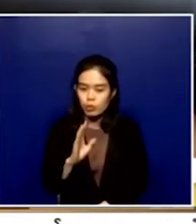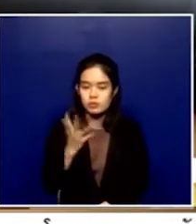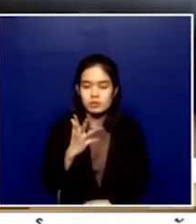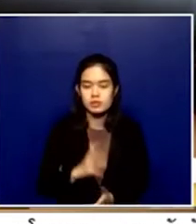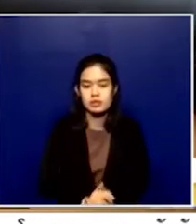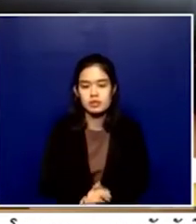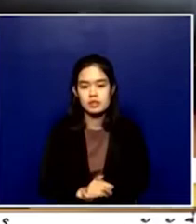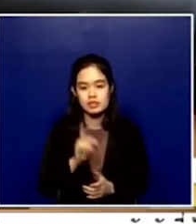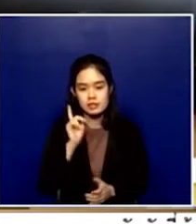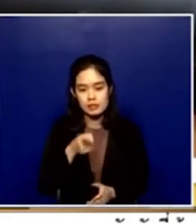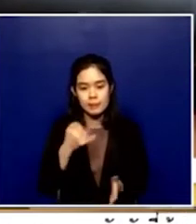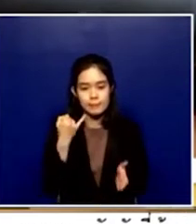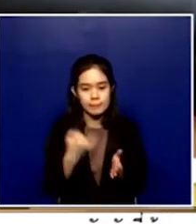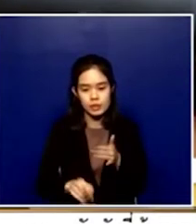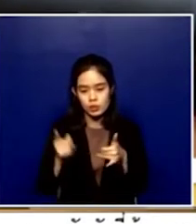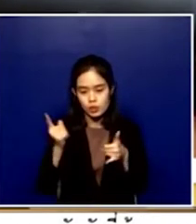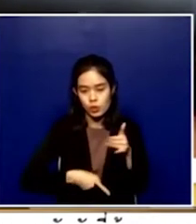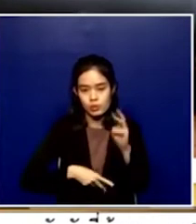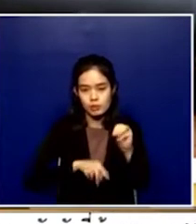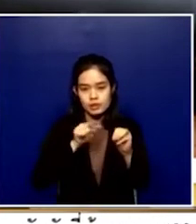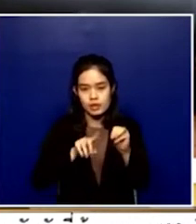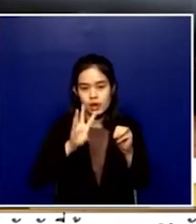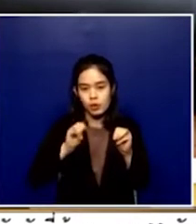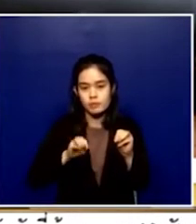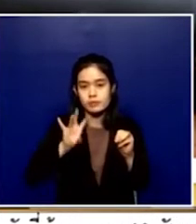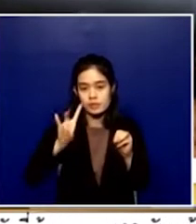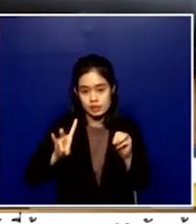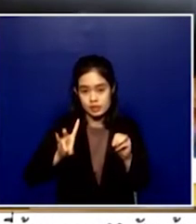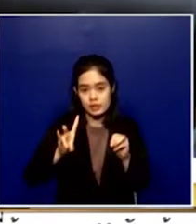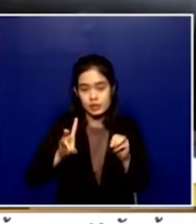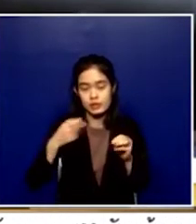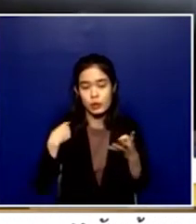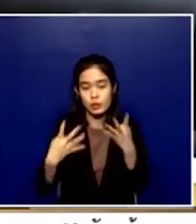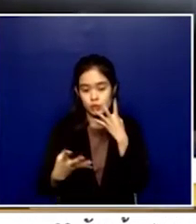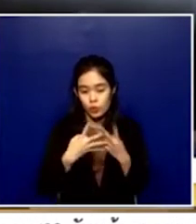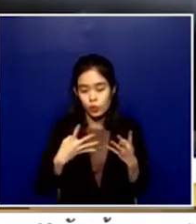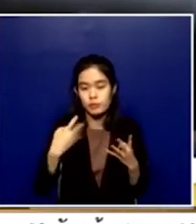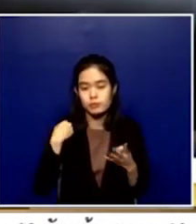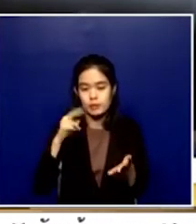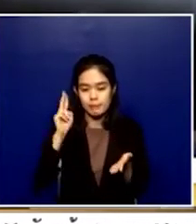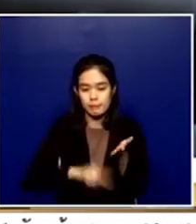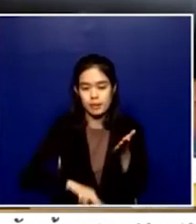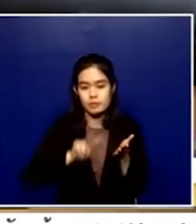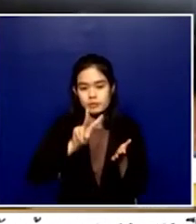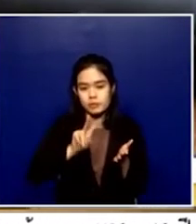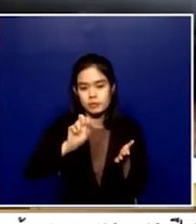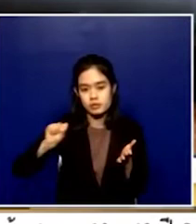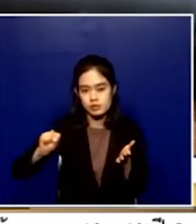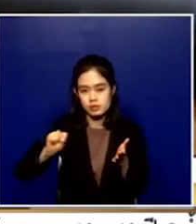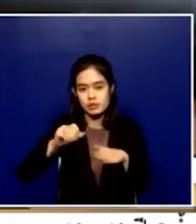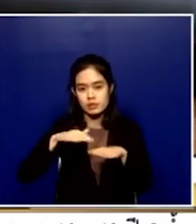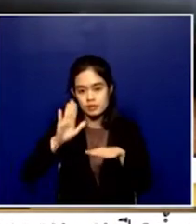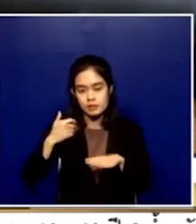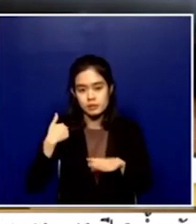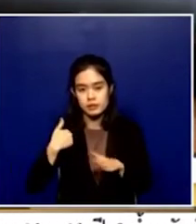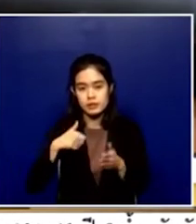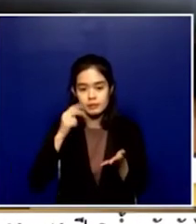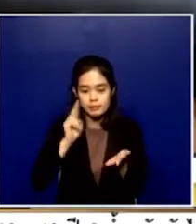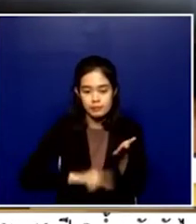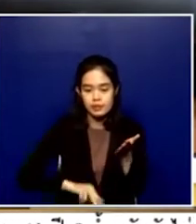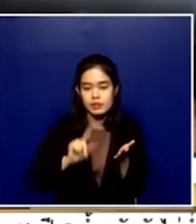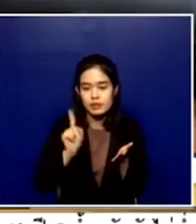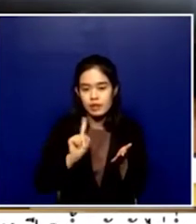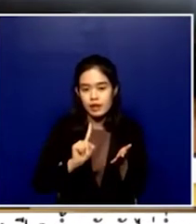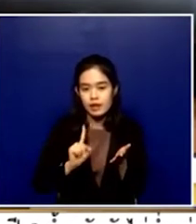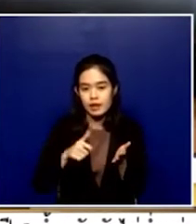มีโทษตามัตรรา 167 จำคุกไม่เกิน 6 เดือนปรับไม่เกิน 1 แสนบาท2.มีควผดข้อหานีภาศี มีความผดต